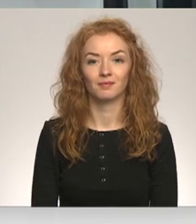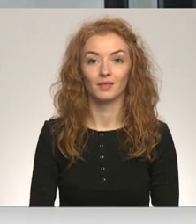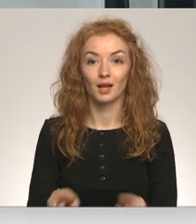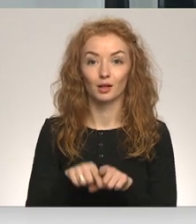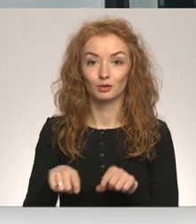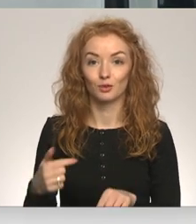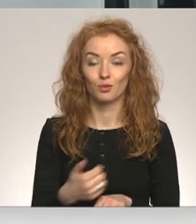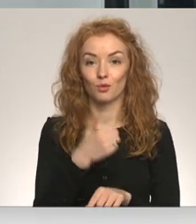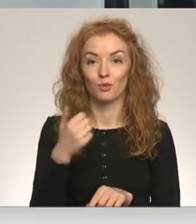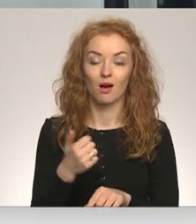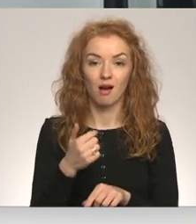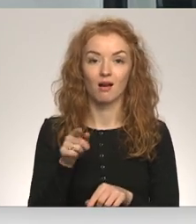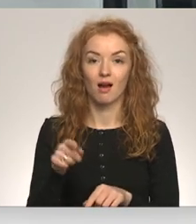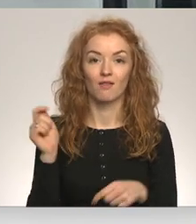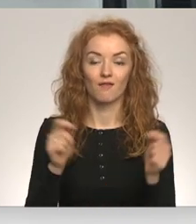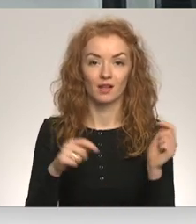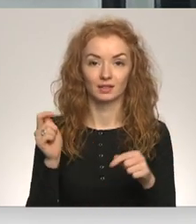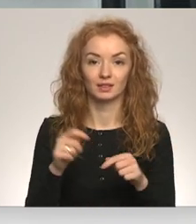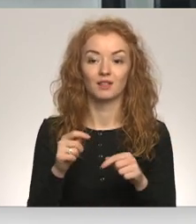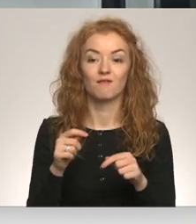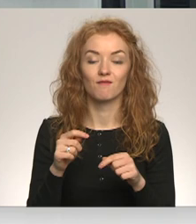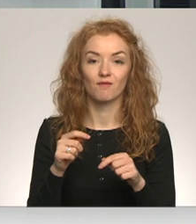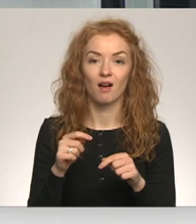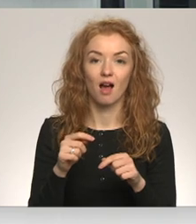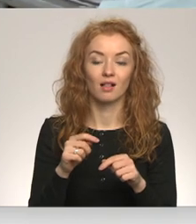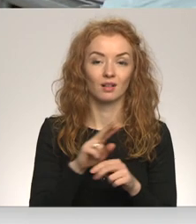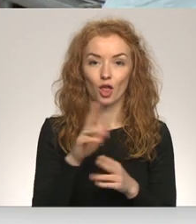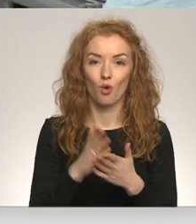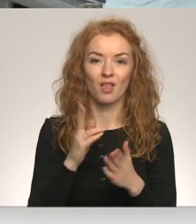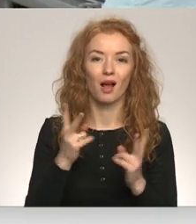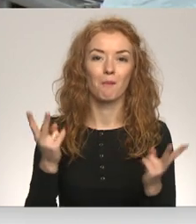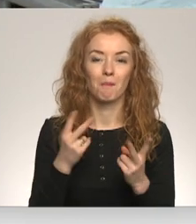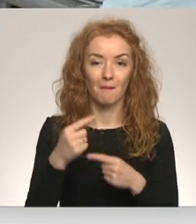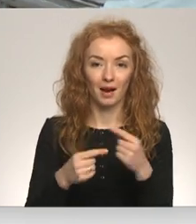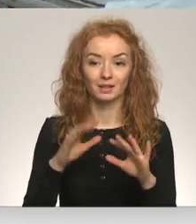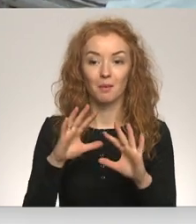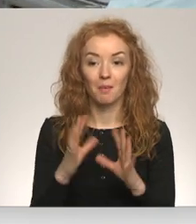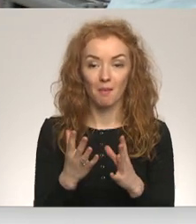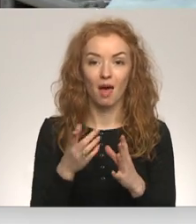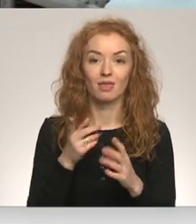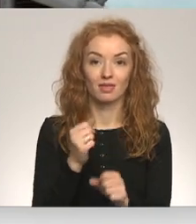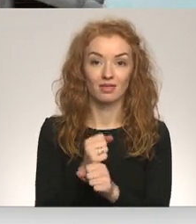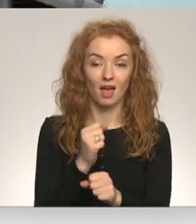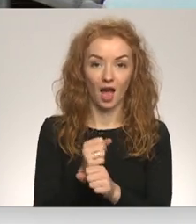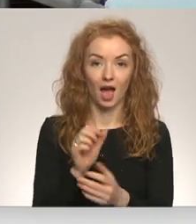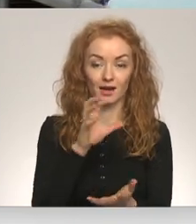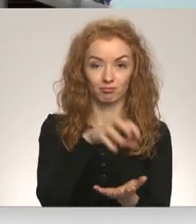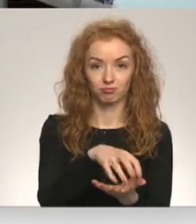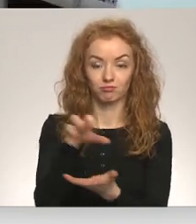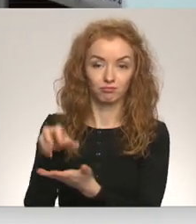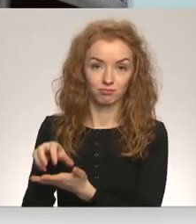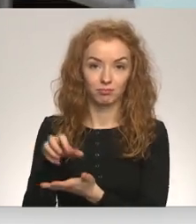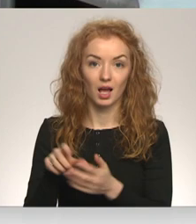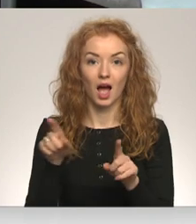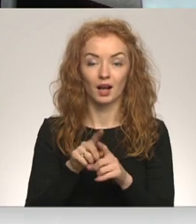šogad starptautiskais ledus skulptūra festivāls ierastajā formātā nenotiks, bet mākslinieku lielformātu darbi, kam vēlāk piepulcēsies